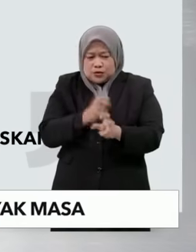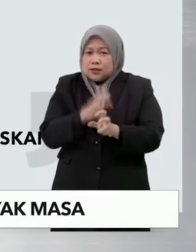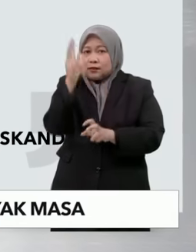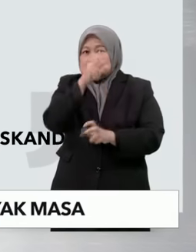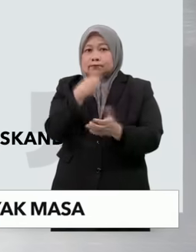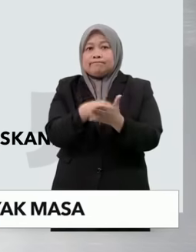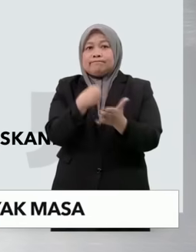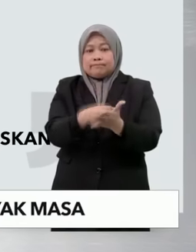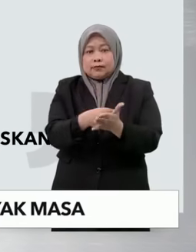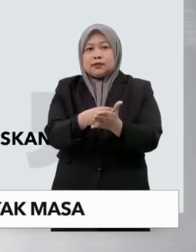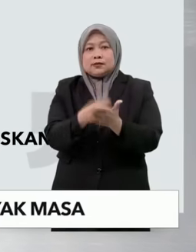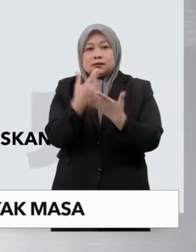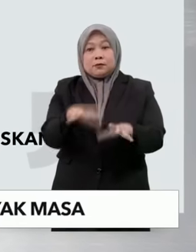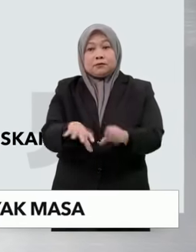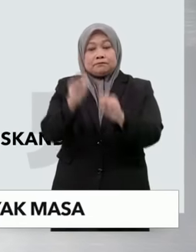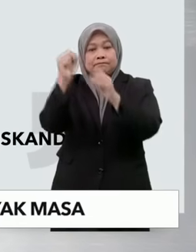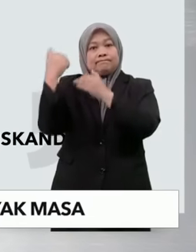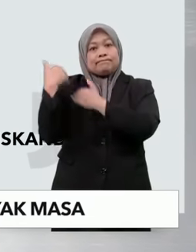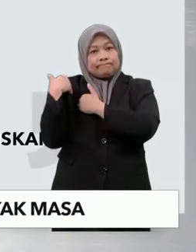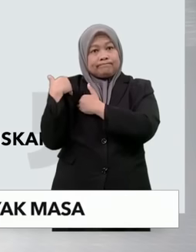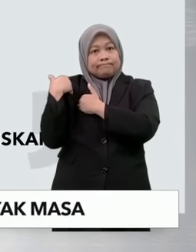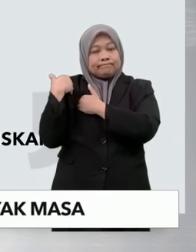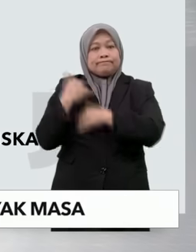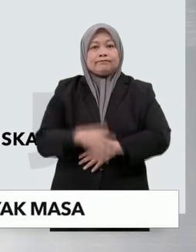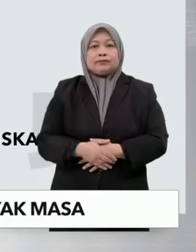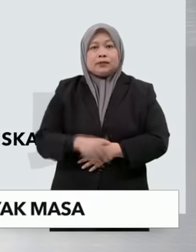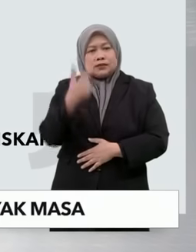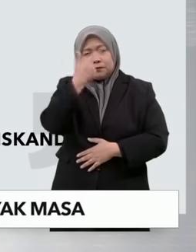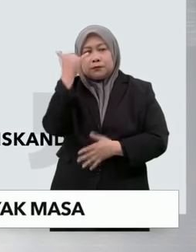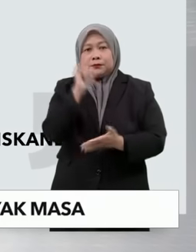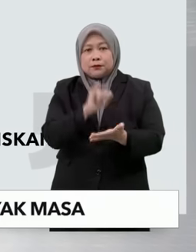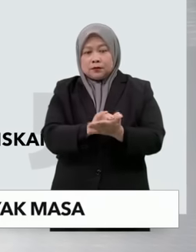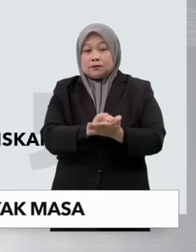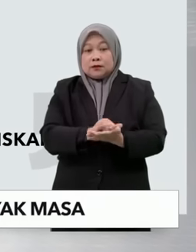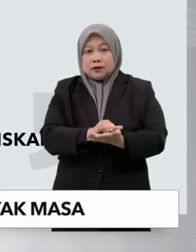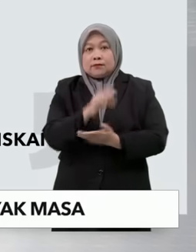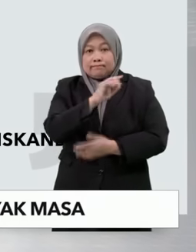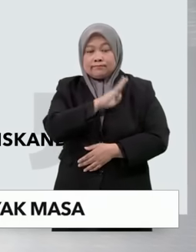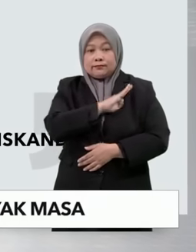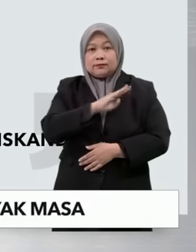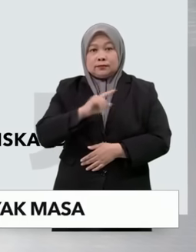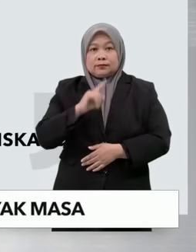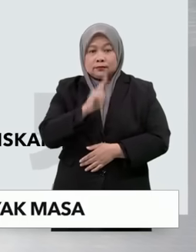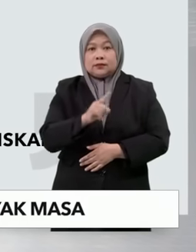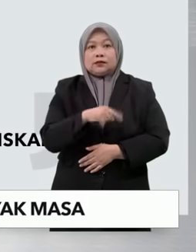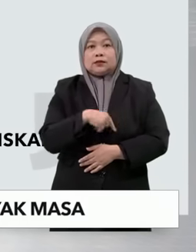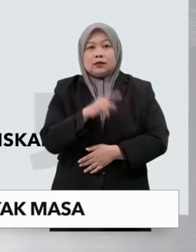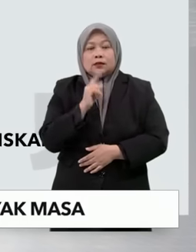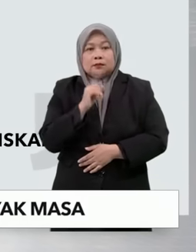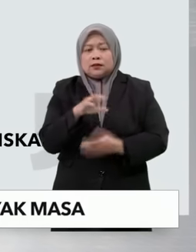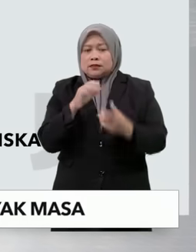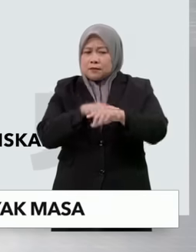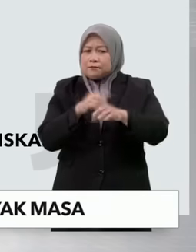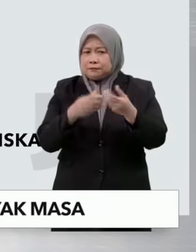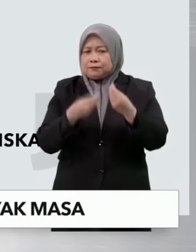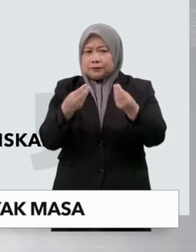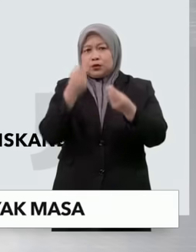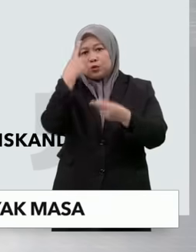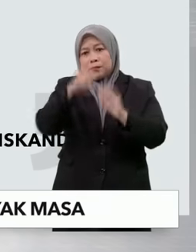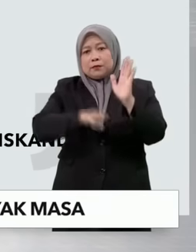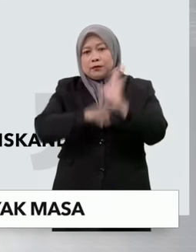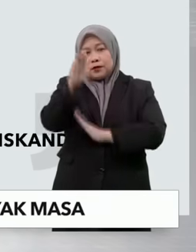kerajaan selepas memegang cawatan atas sebab itu Baginda percaya anoa perlu lebih banyak masuk dalam